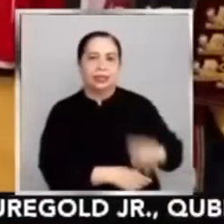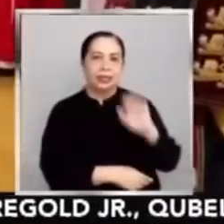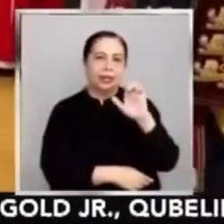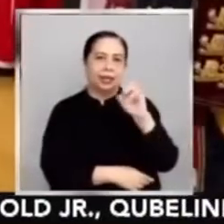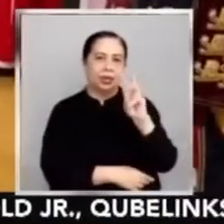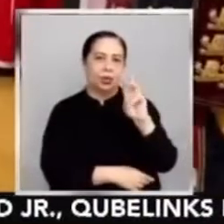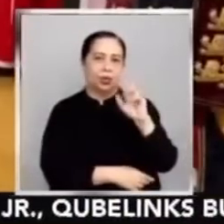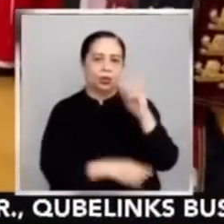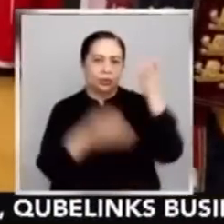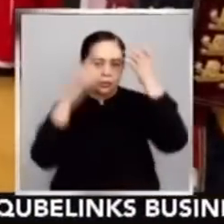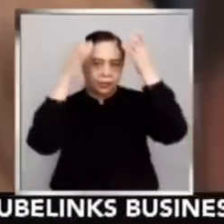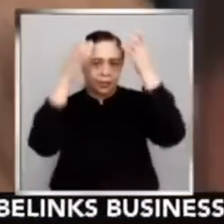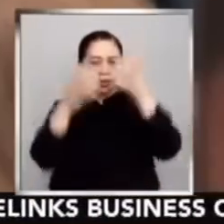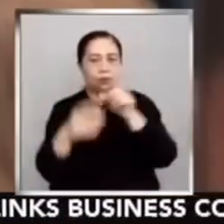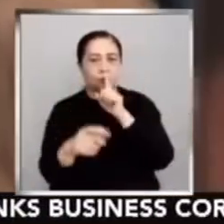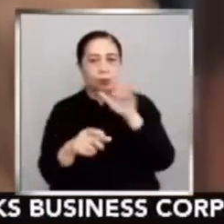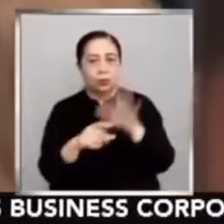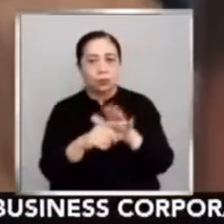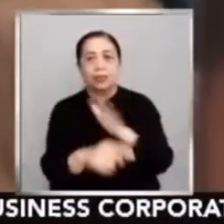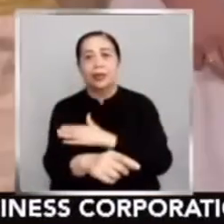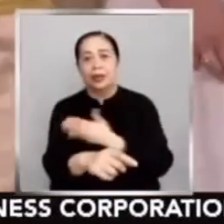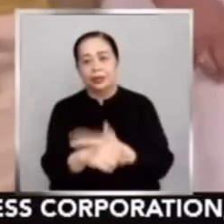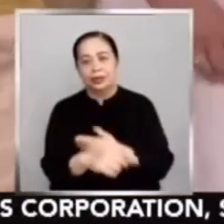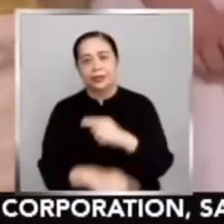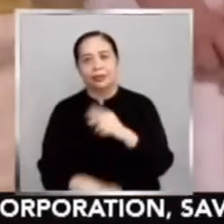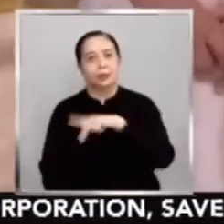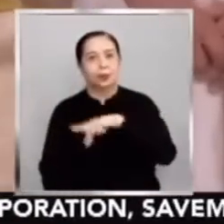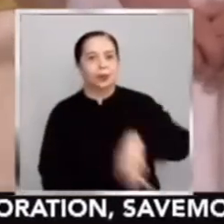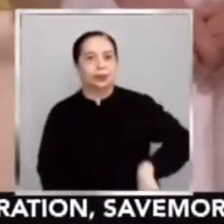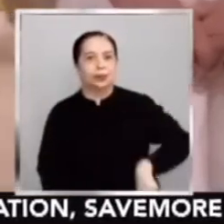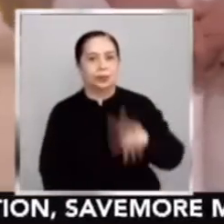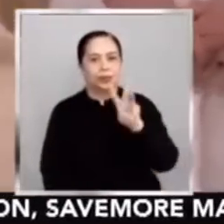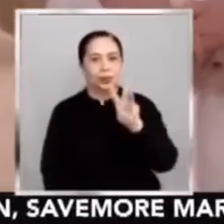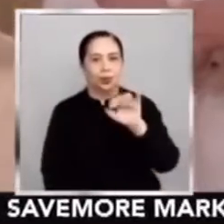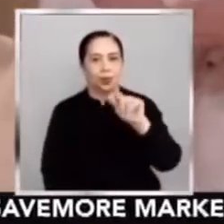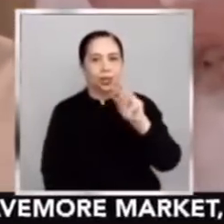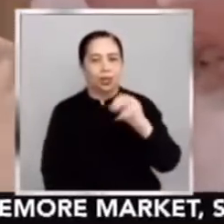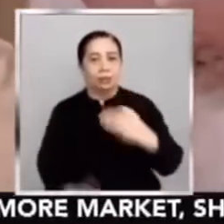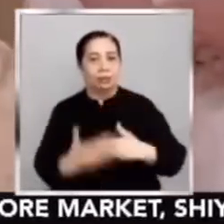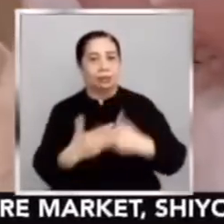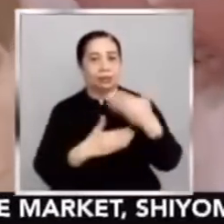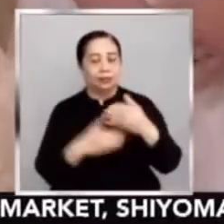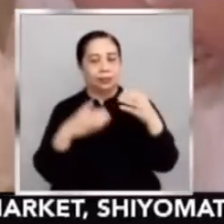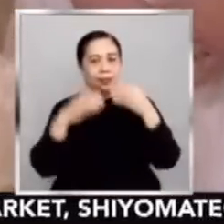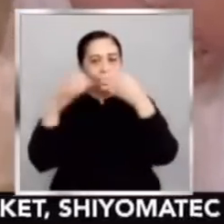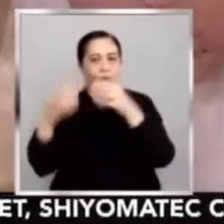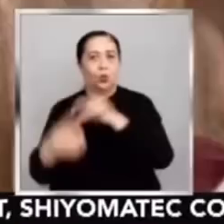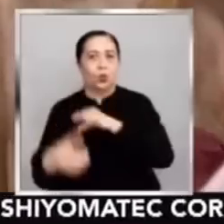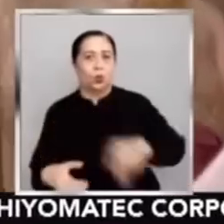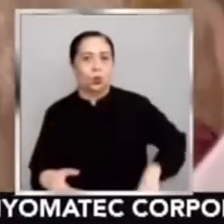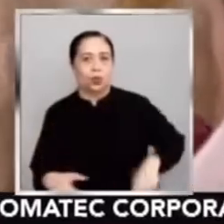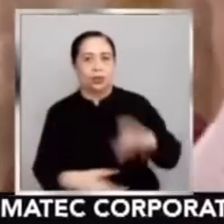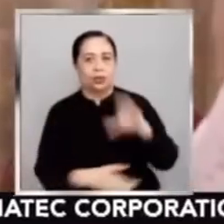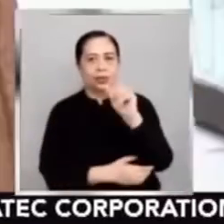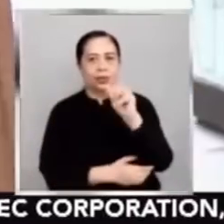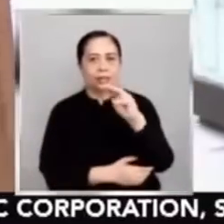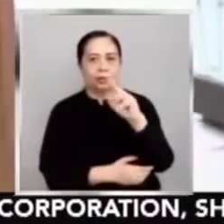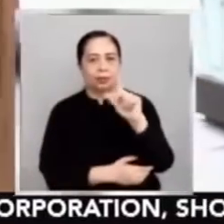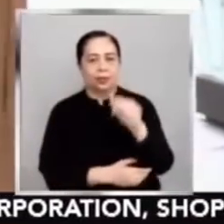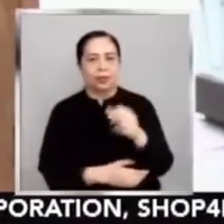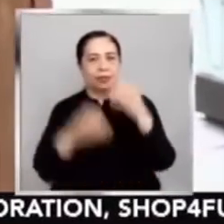katapatan sa kanya, ang anak na si Prince William. Sunod na kinoronahan si Queen Camilla, ipinutong sa kanya ang korona ni Queen